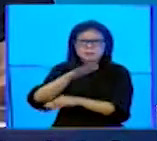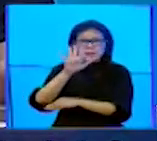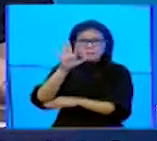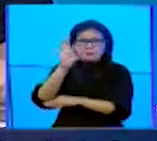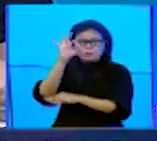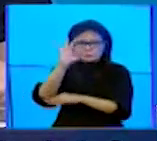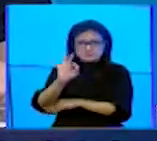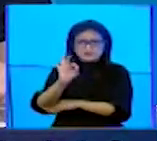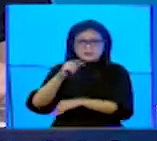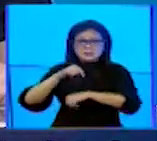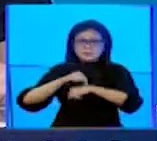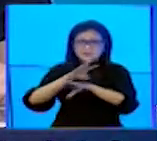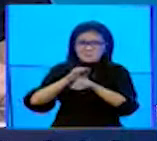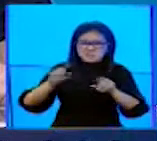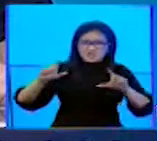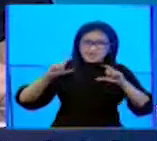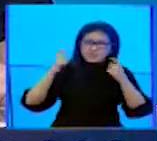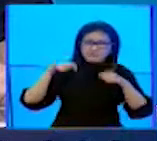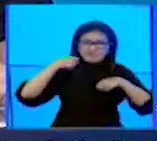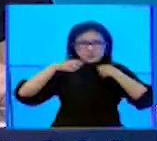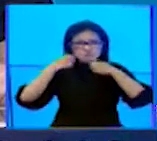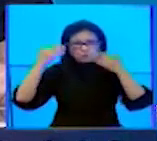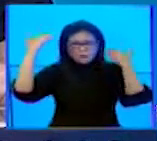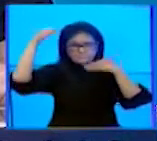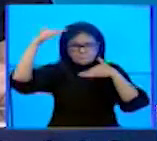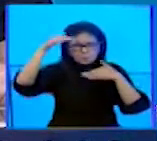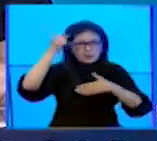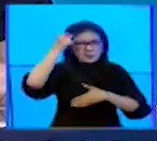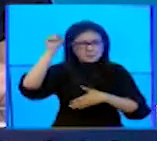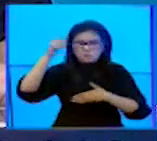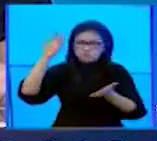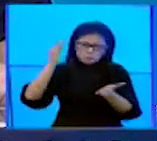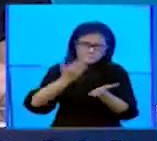jam operasional kafe, restoran, dan mal juga perkantoran dibatasi.